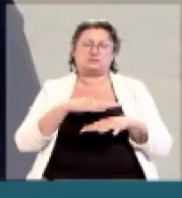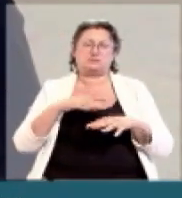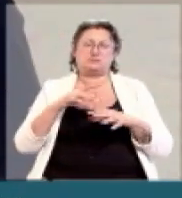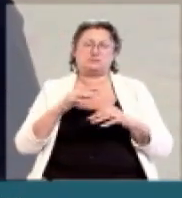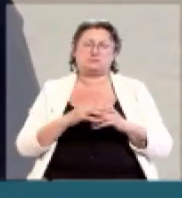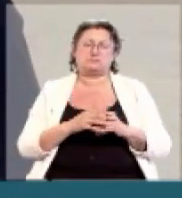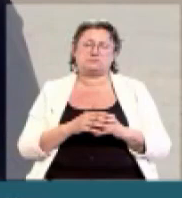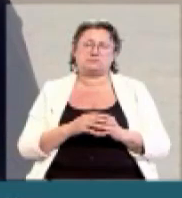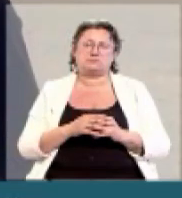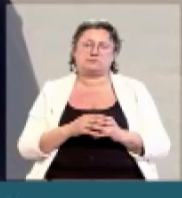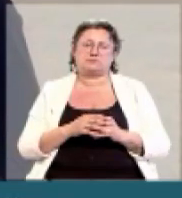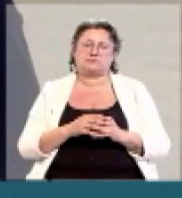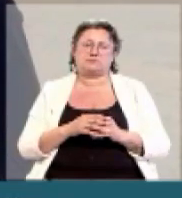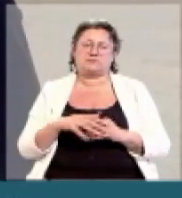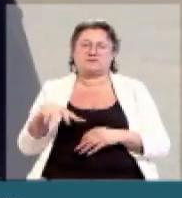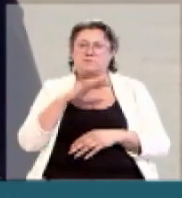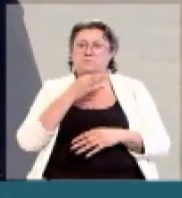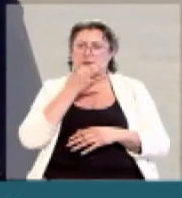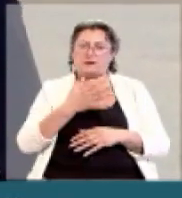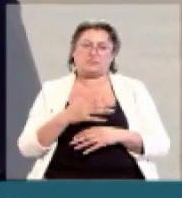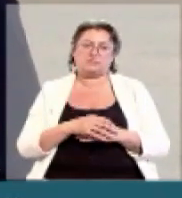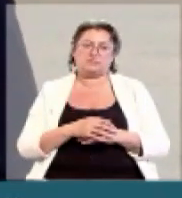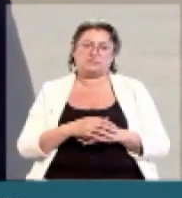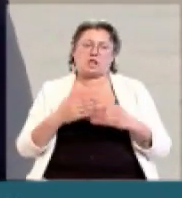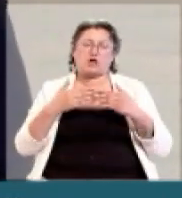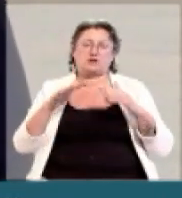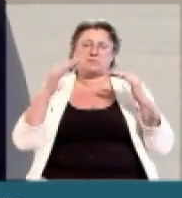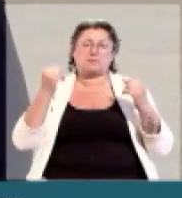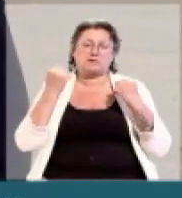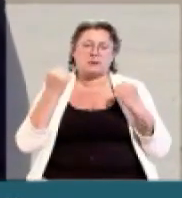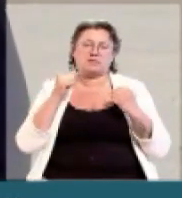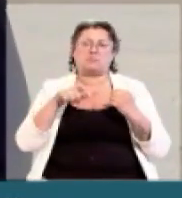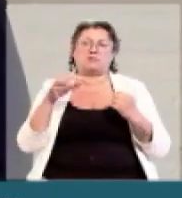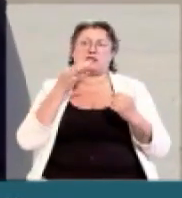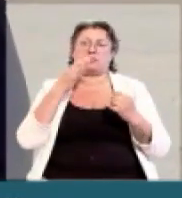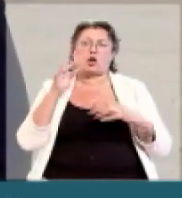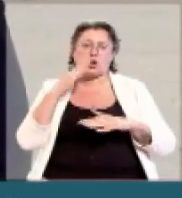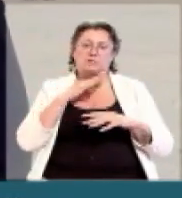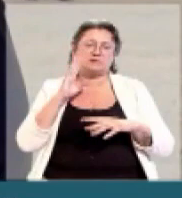небом. Людям очень понравилось, спортсменам, как спортсменам, так и родителям.